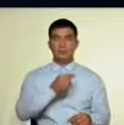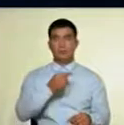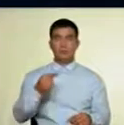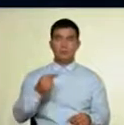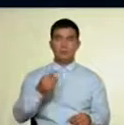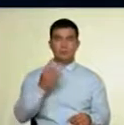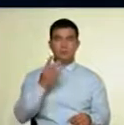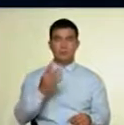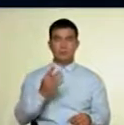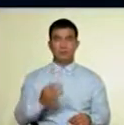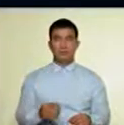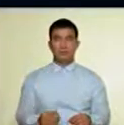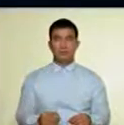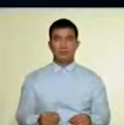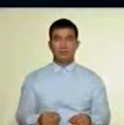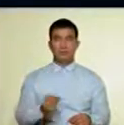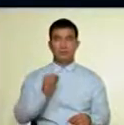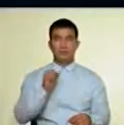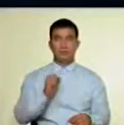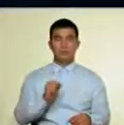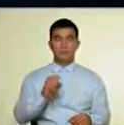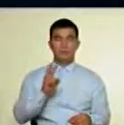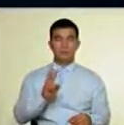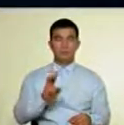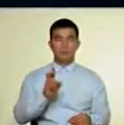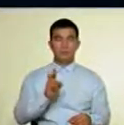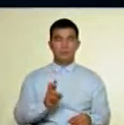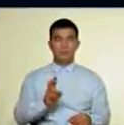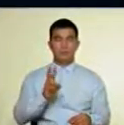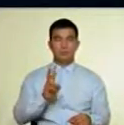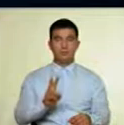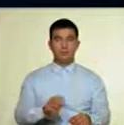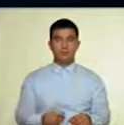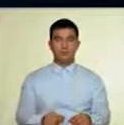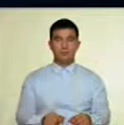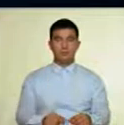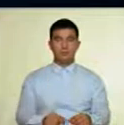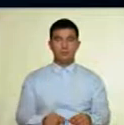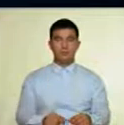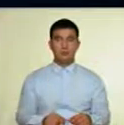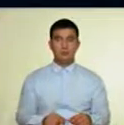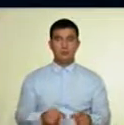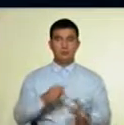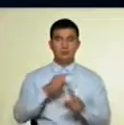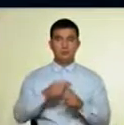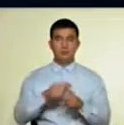4 A kvadrat B kvadrat plus